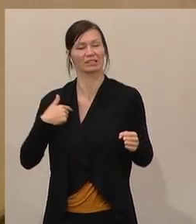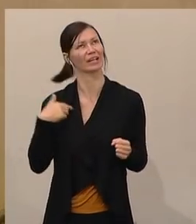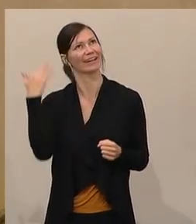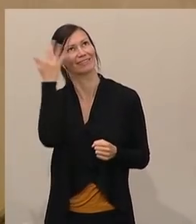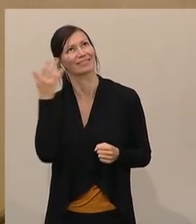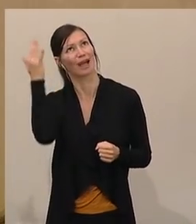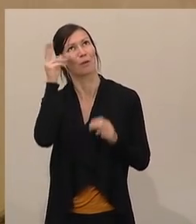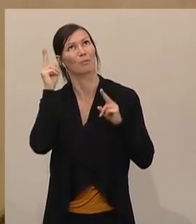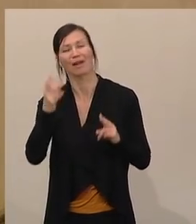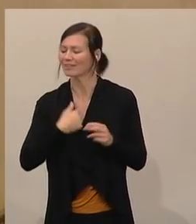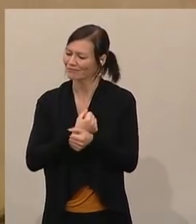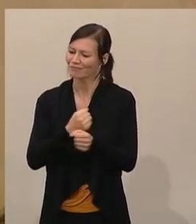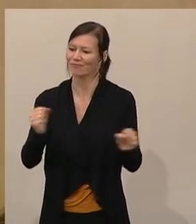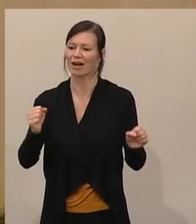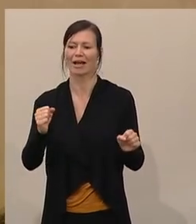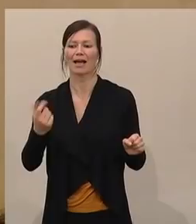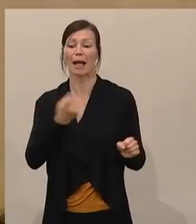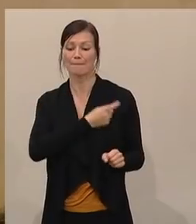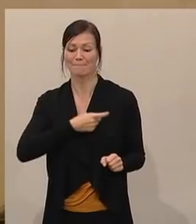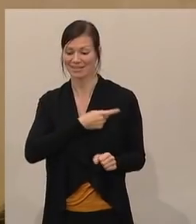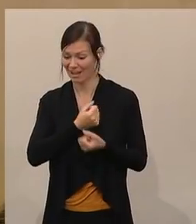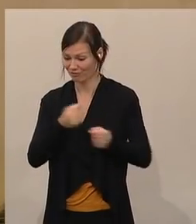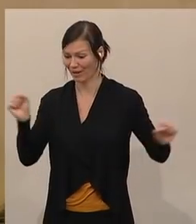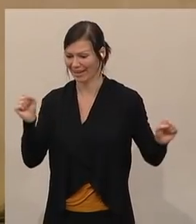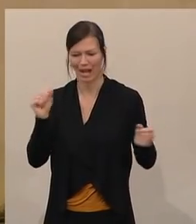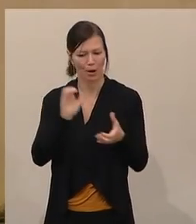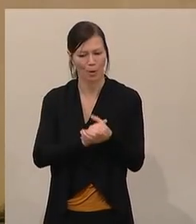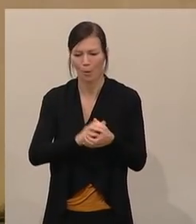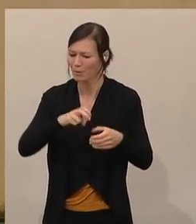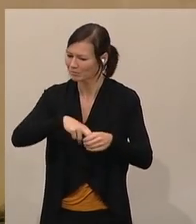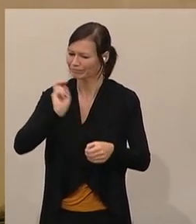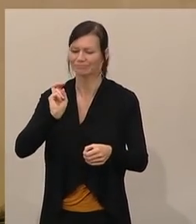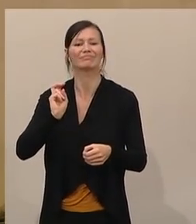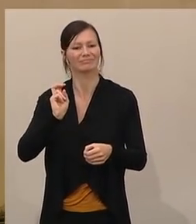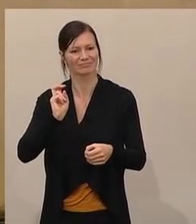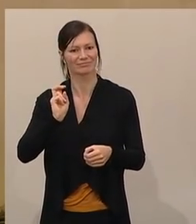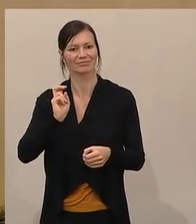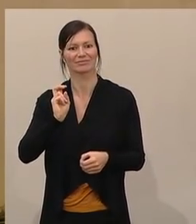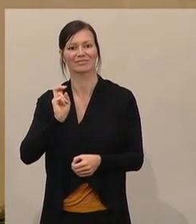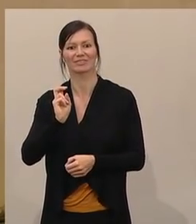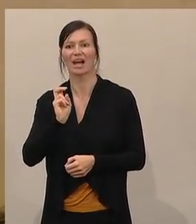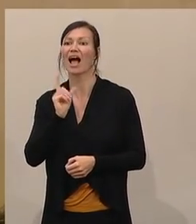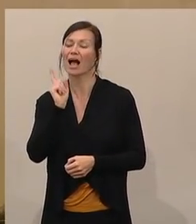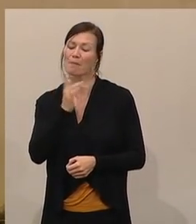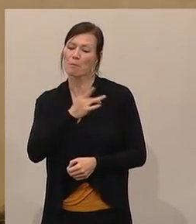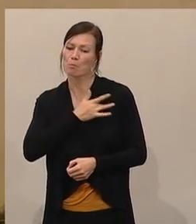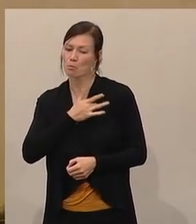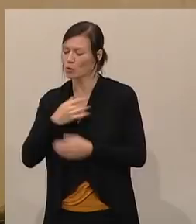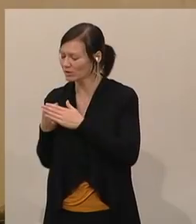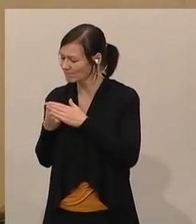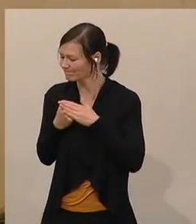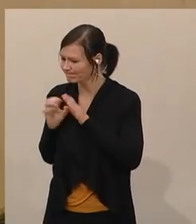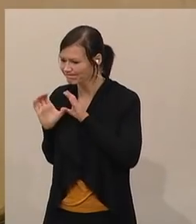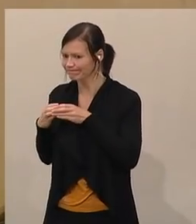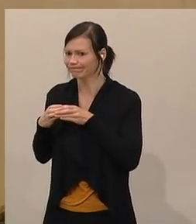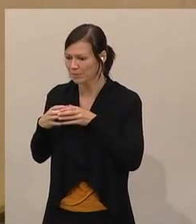Abgeordnete, neutral, parteifrei, ohne Club, aber mit schnell wachsender BürgerInnenfraktion. Ja, die wächst